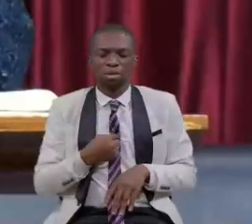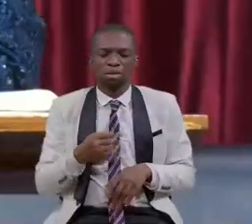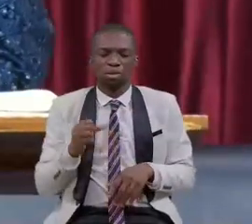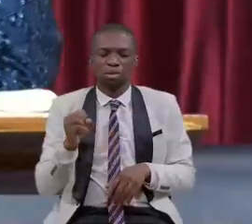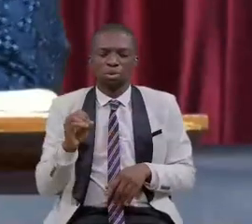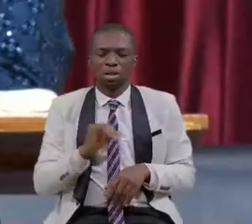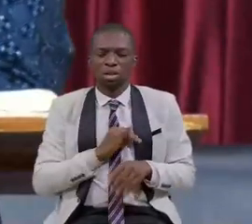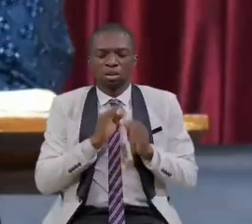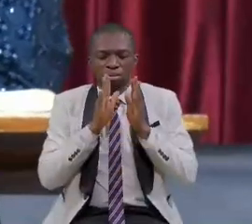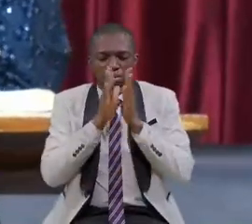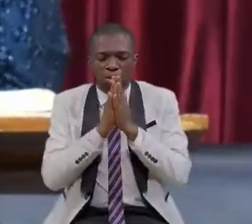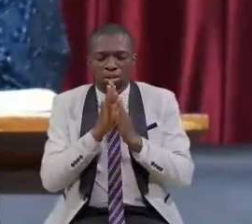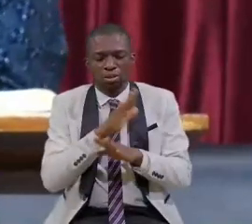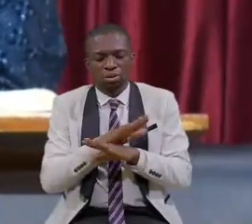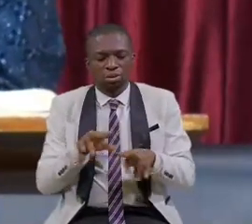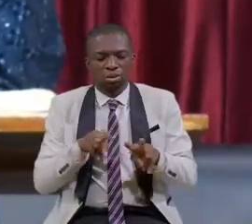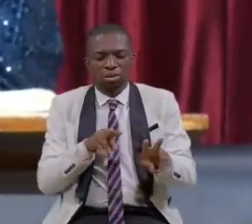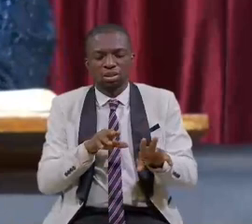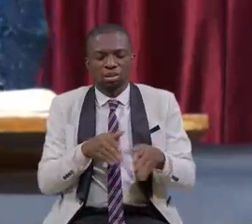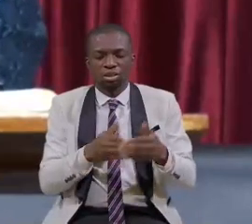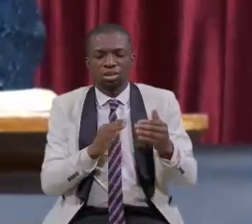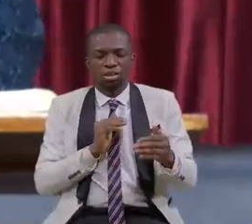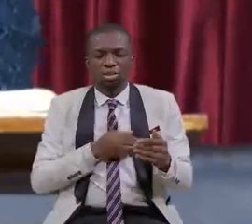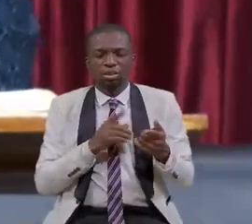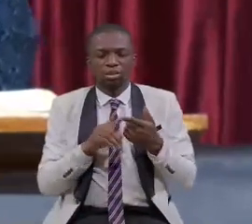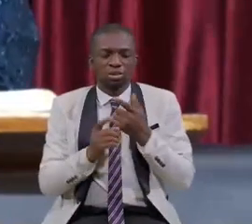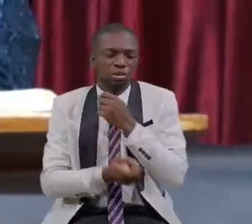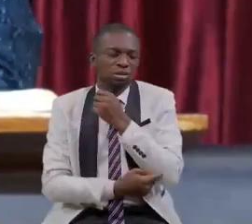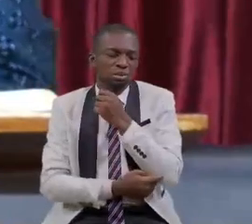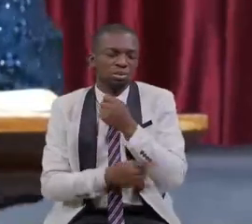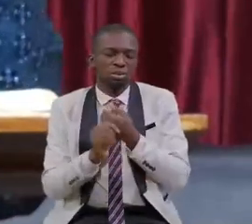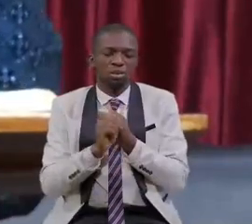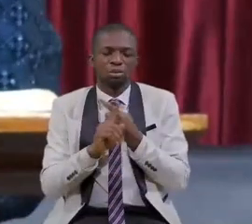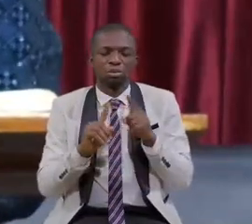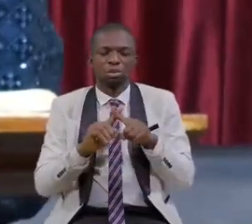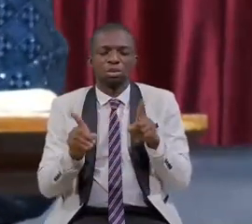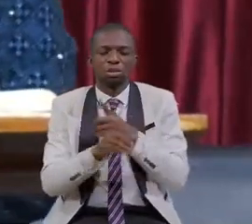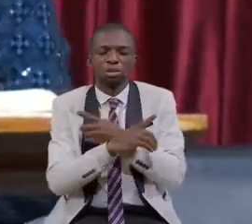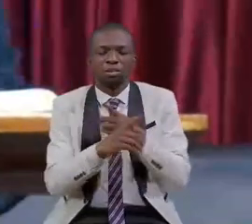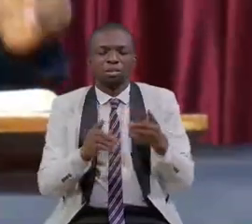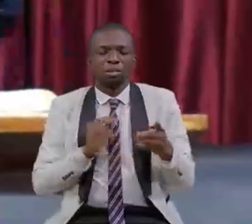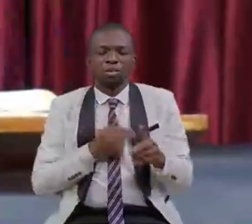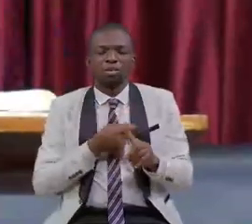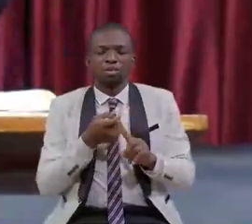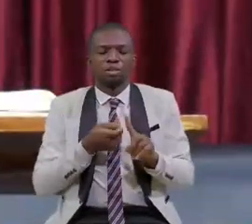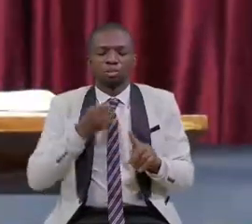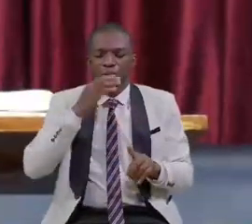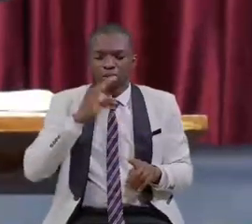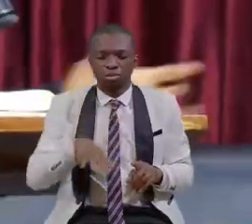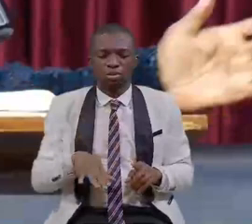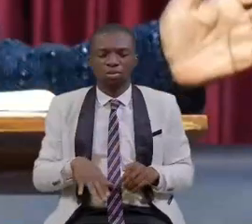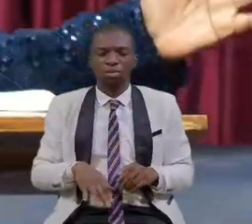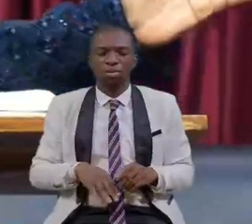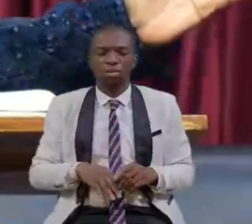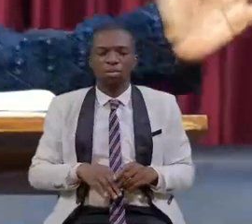Ne nous induis pas en tentation. Mais délivre-nous du malin. Dieu a appelé